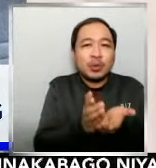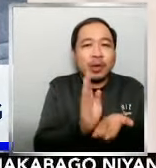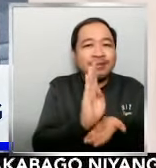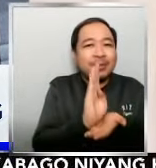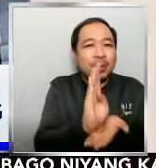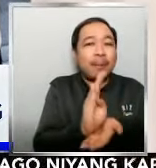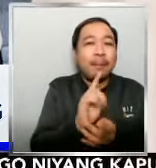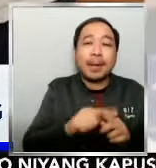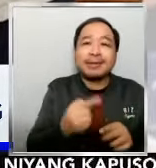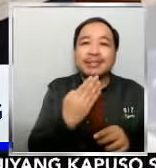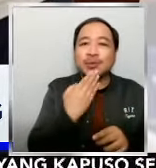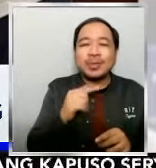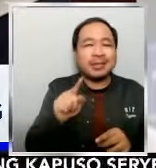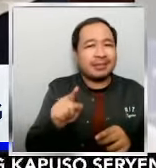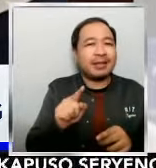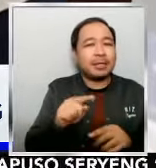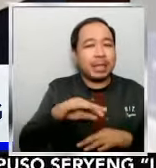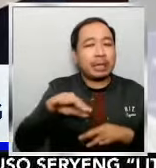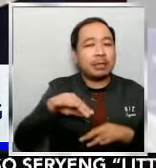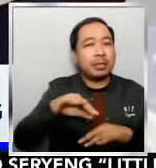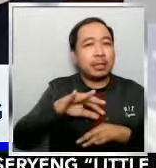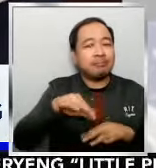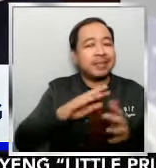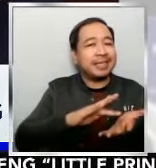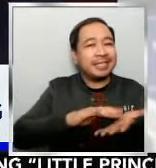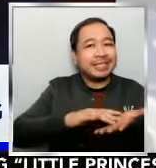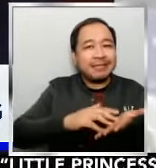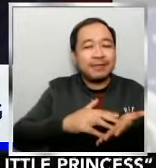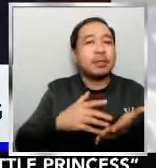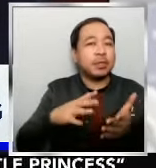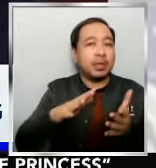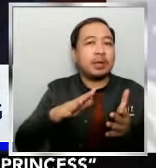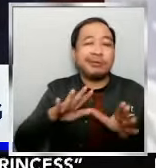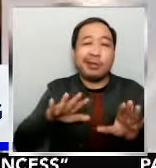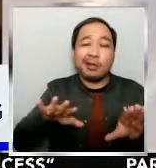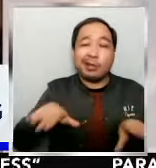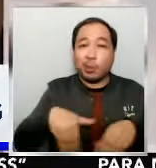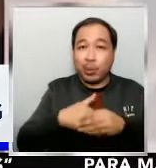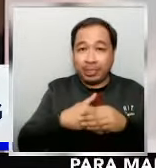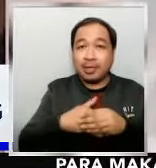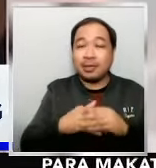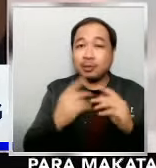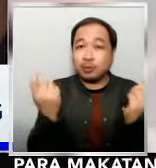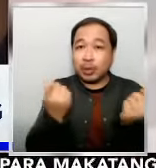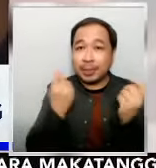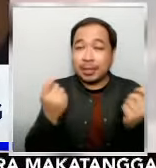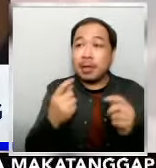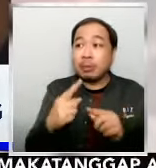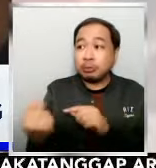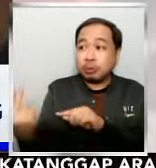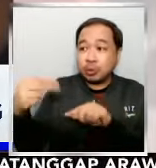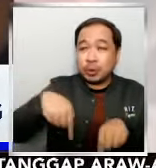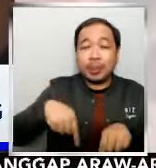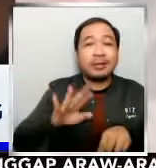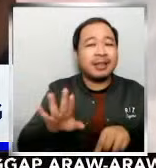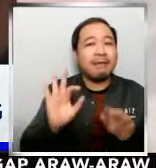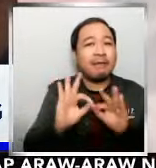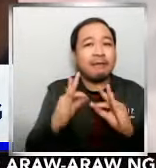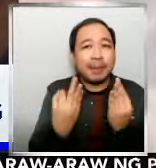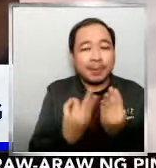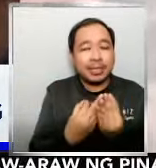civil wedding rites. Nabukod sa ilang present sa korte, dinaluhan din ito ng kanilang loved ones via